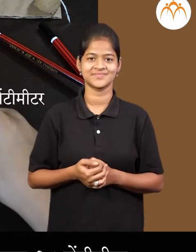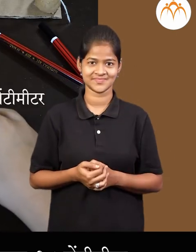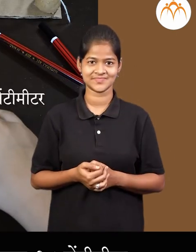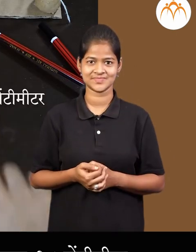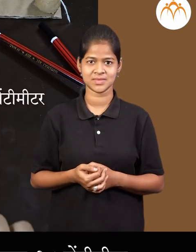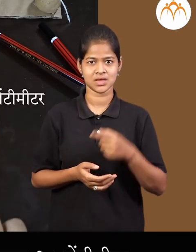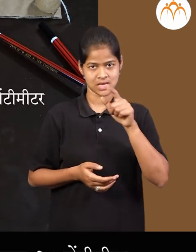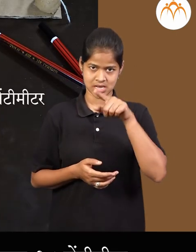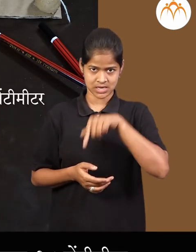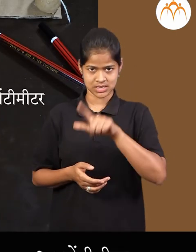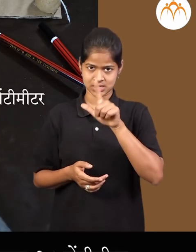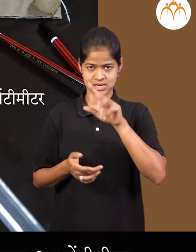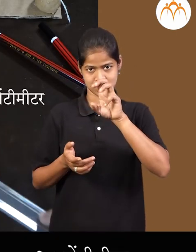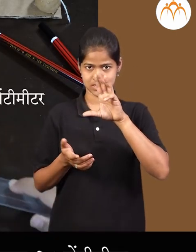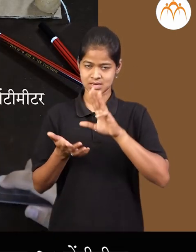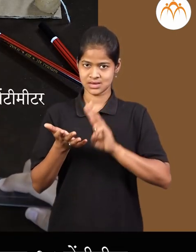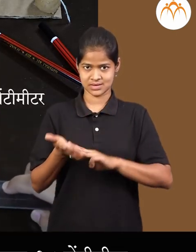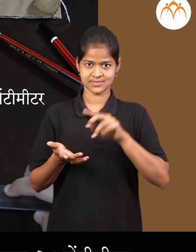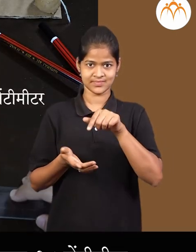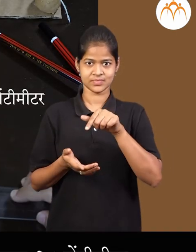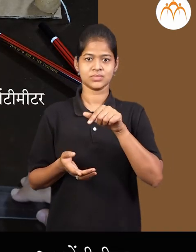ही बाजू 18 सेंटीमीटर